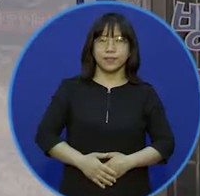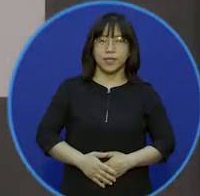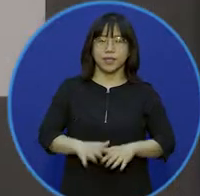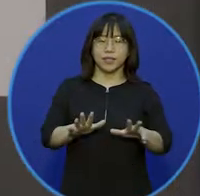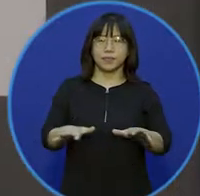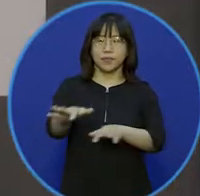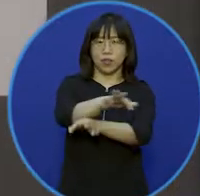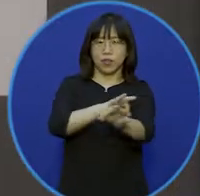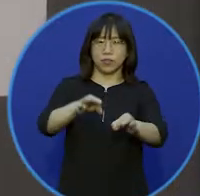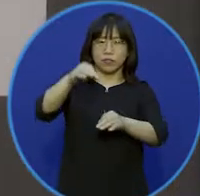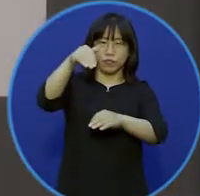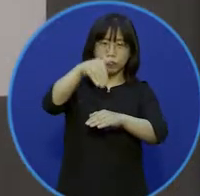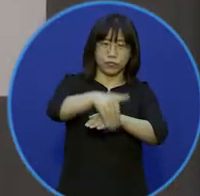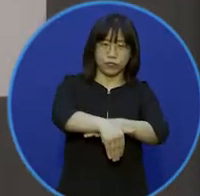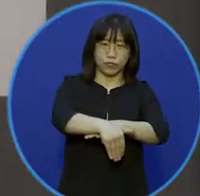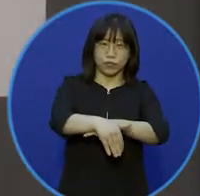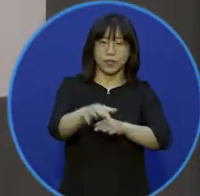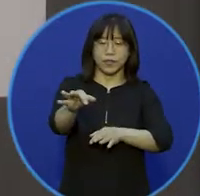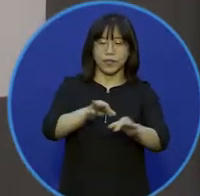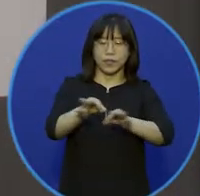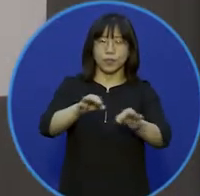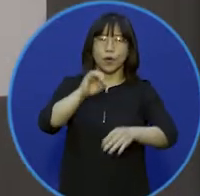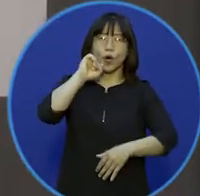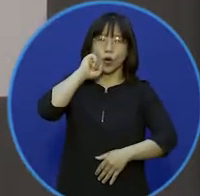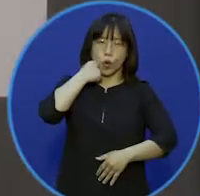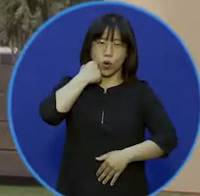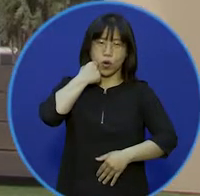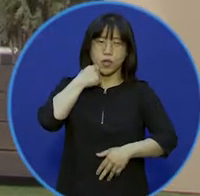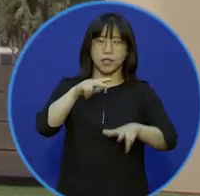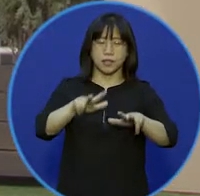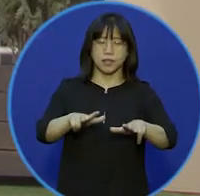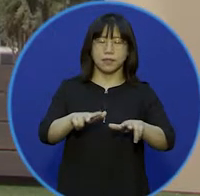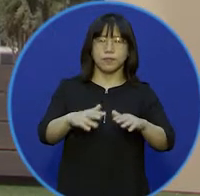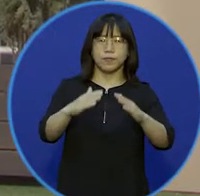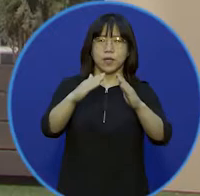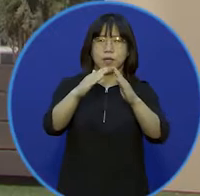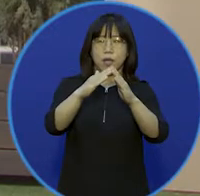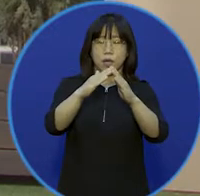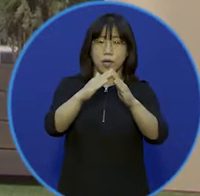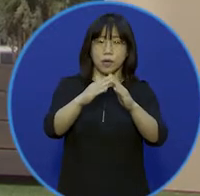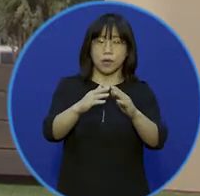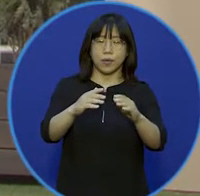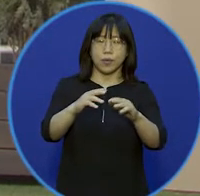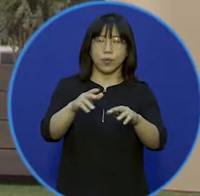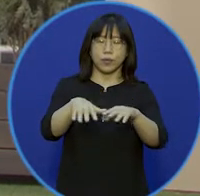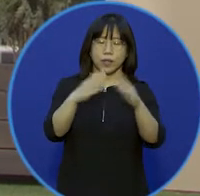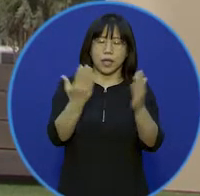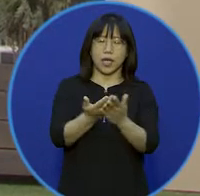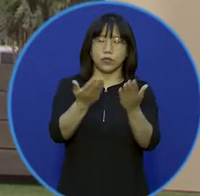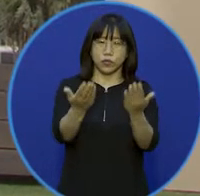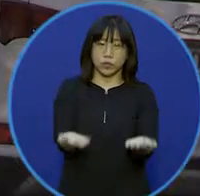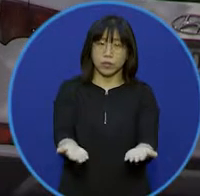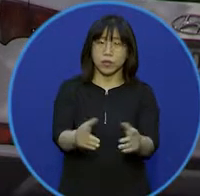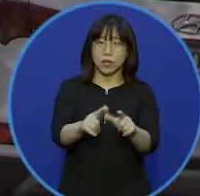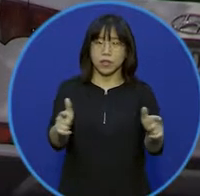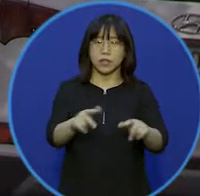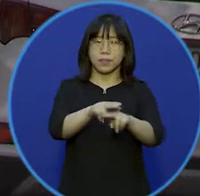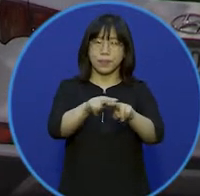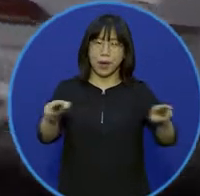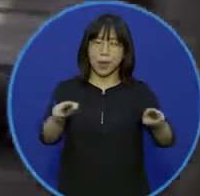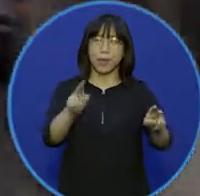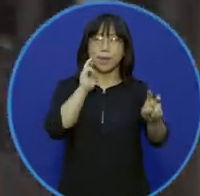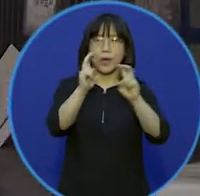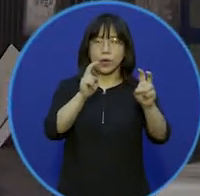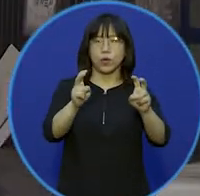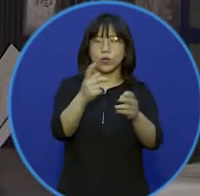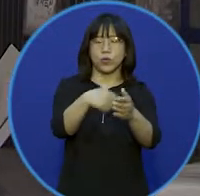골목경제회복지원사업은 경기침체와 소비심리 위축, 휴폐업에 따른 빈 점포 발생 등 상권 내 문제를 골목